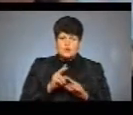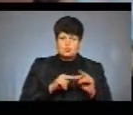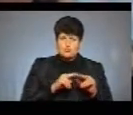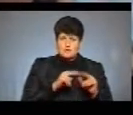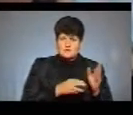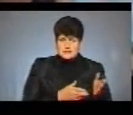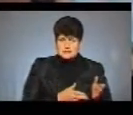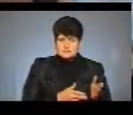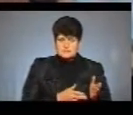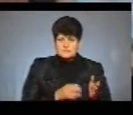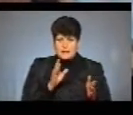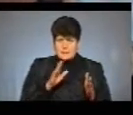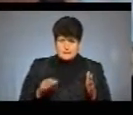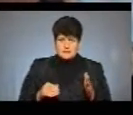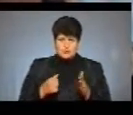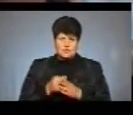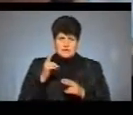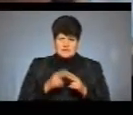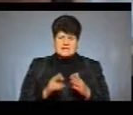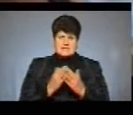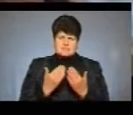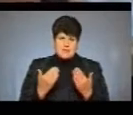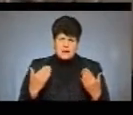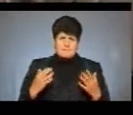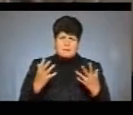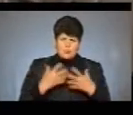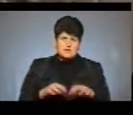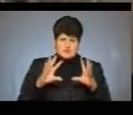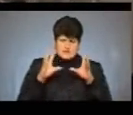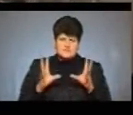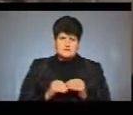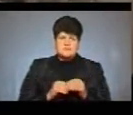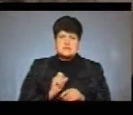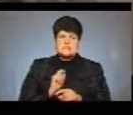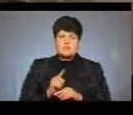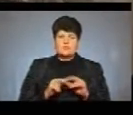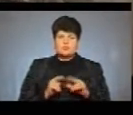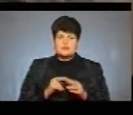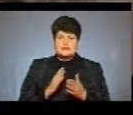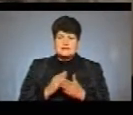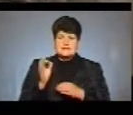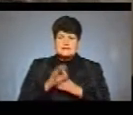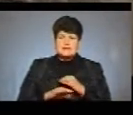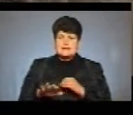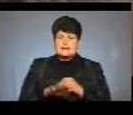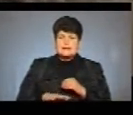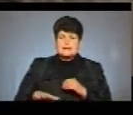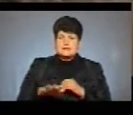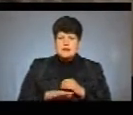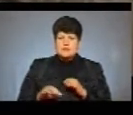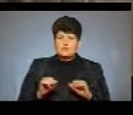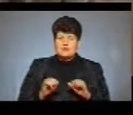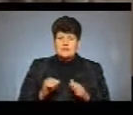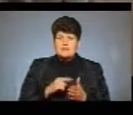і під ключ з меблями, з обладнанням, з усім. Замовником будівництва виступає Західне територіальне квартирне управління міста